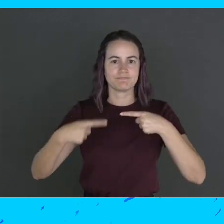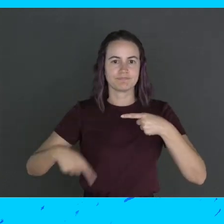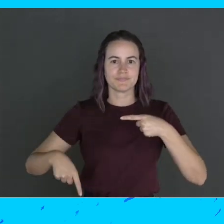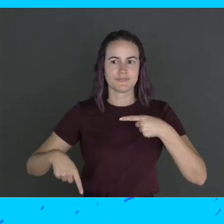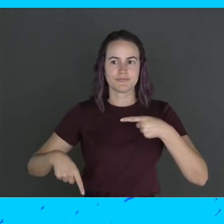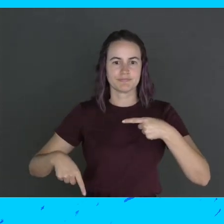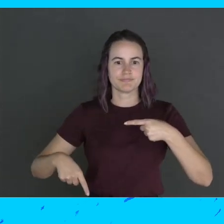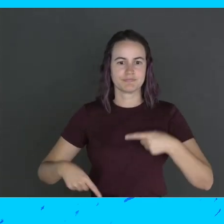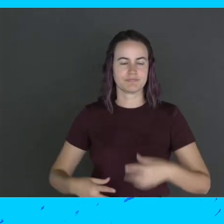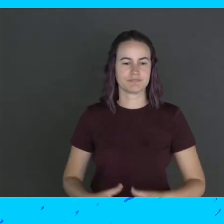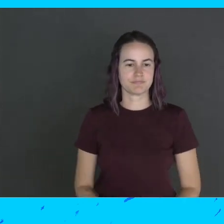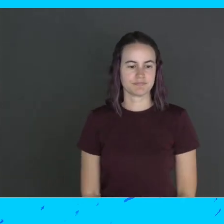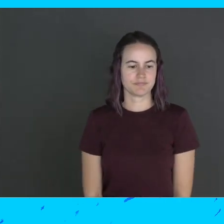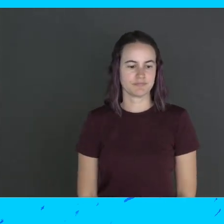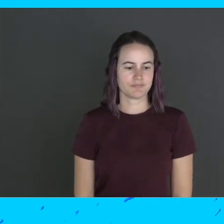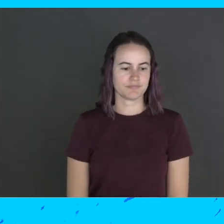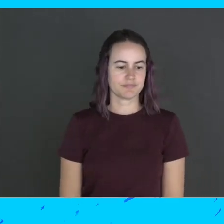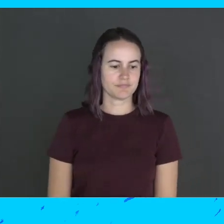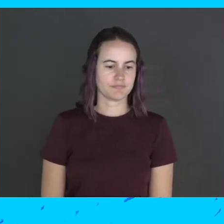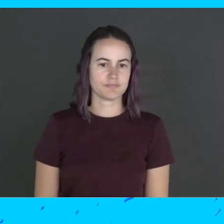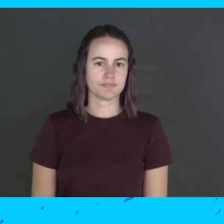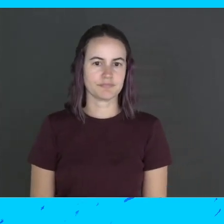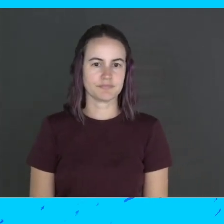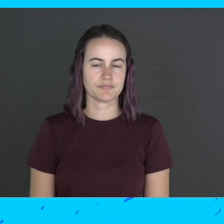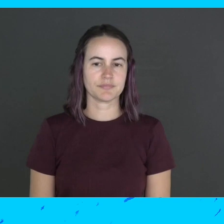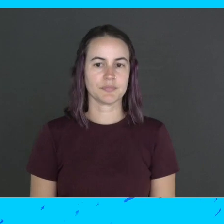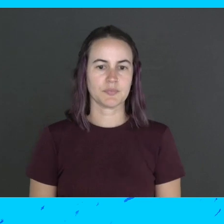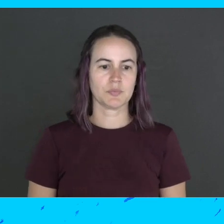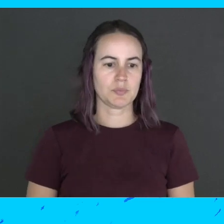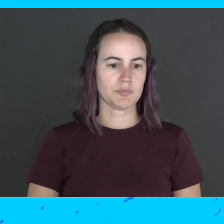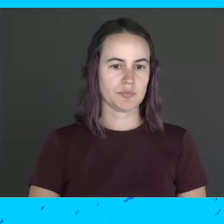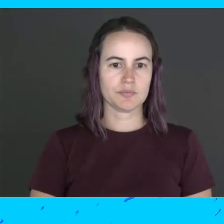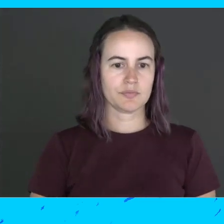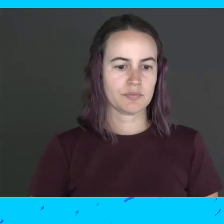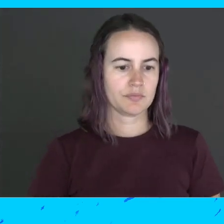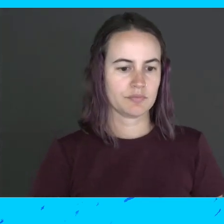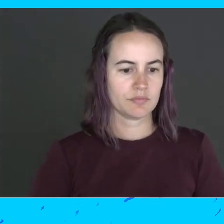une association d'Inde, d'Éthiopie,